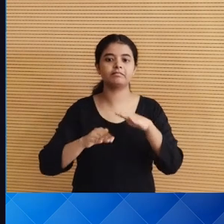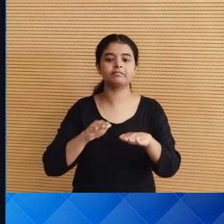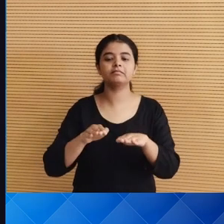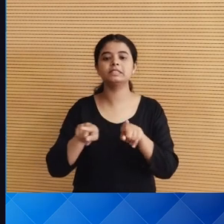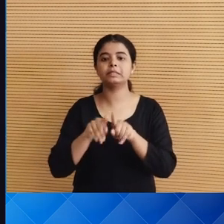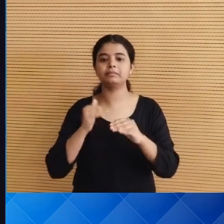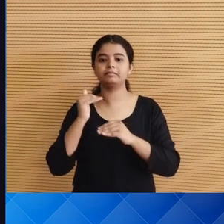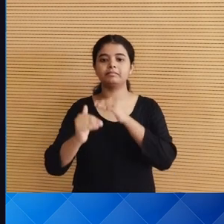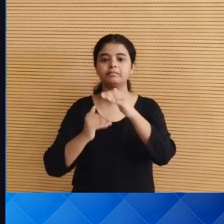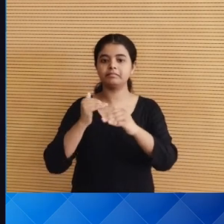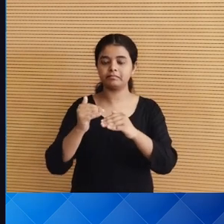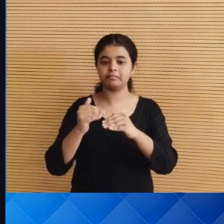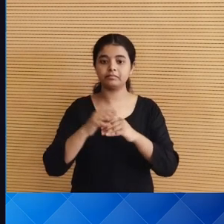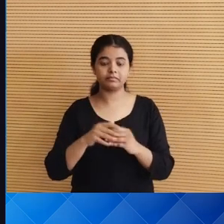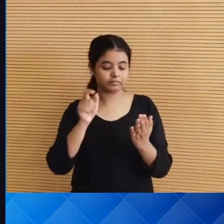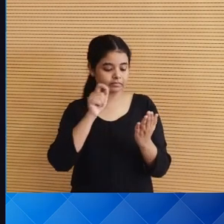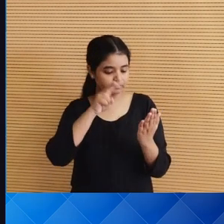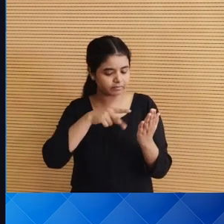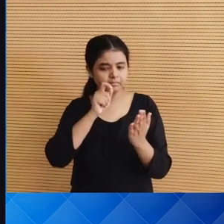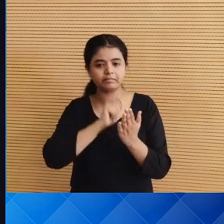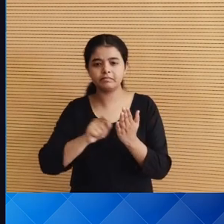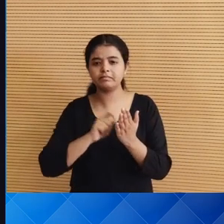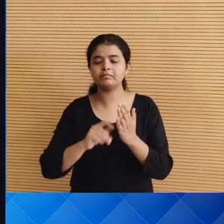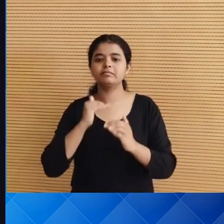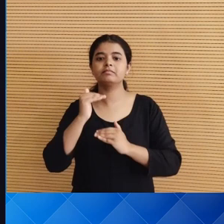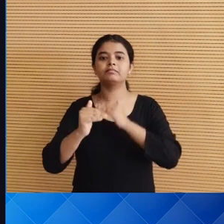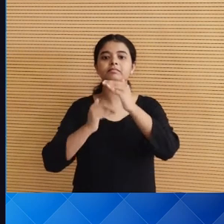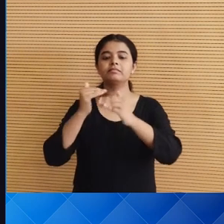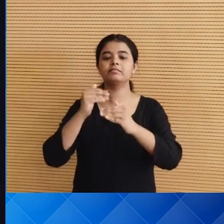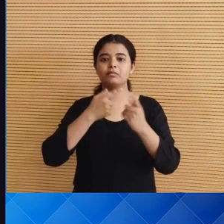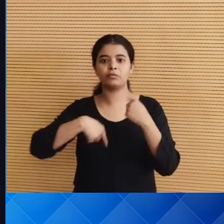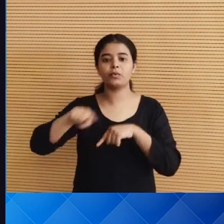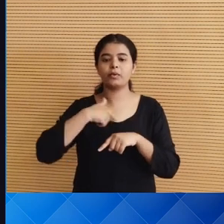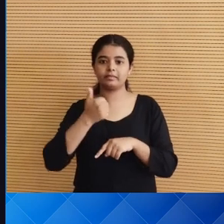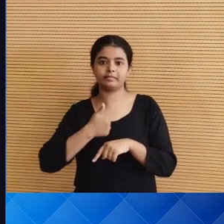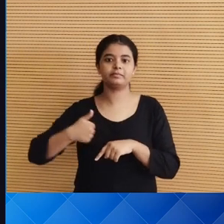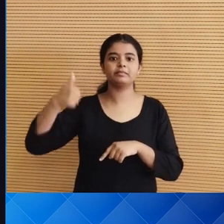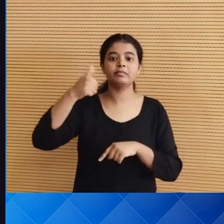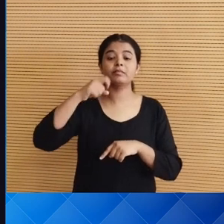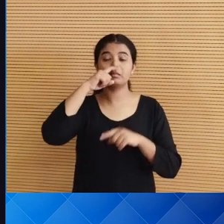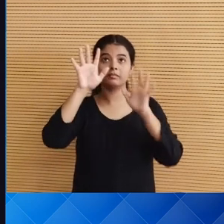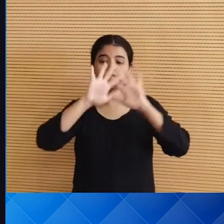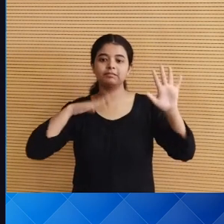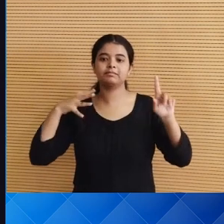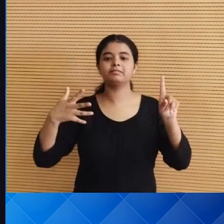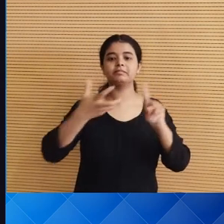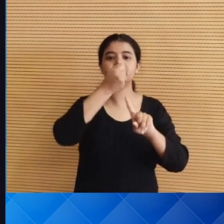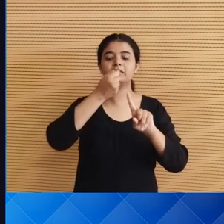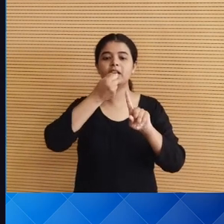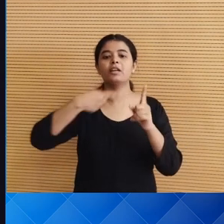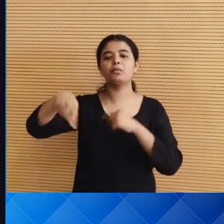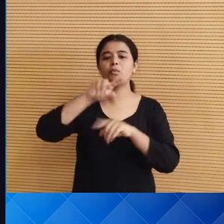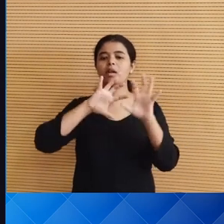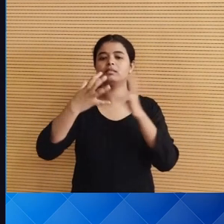पढ़ेंगे लिखेंगे बढ़ेंगे तो बनेंगे महान छुएंगे आसमान और जीत लेंगे